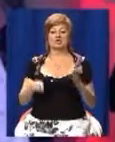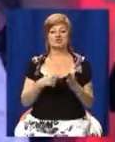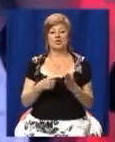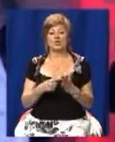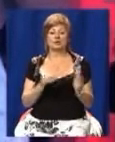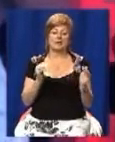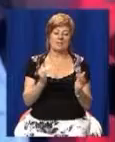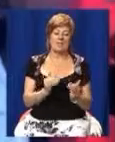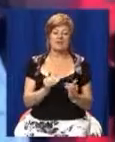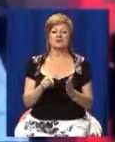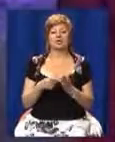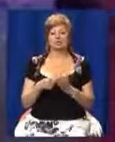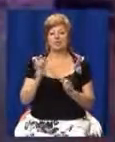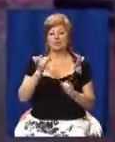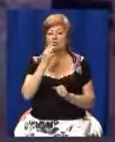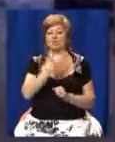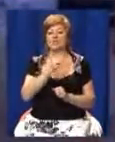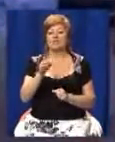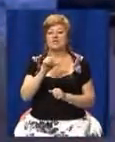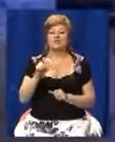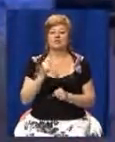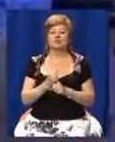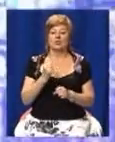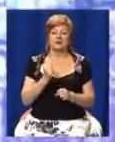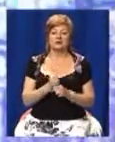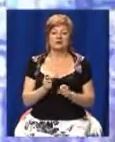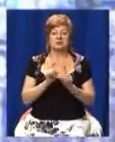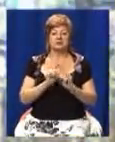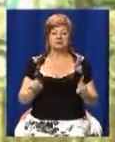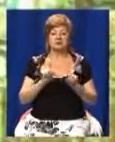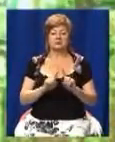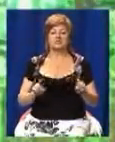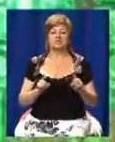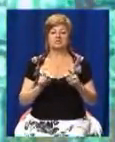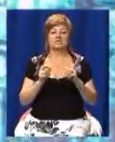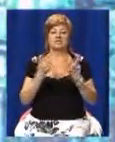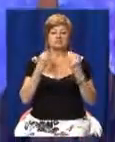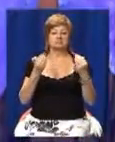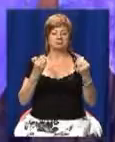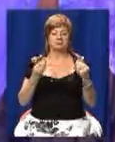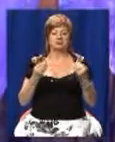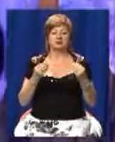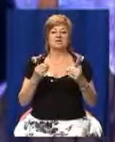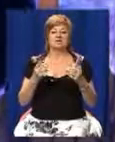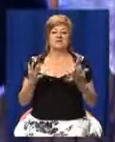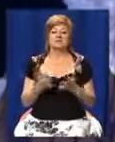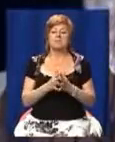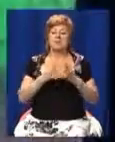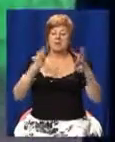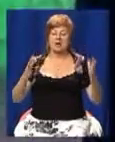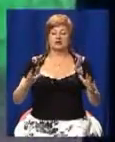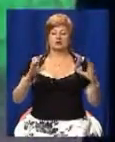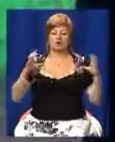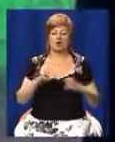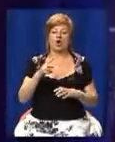і маленьких селищах можна побачити людей, які створюють дивовижні палаци чи казкових персонажів із величезних шматків